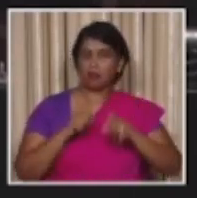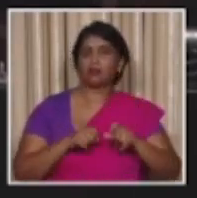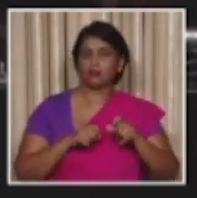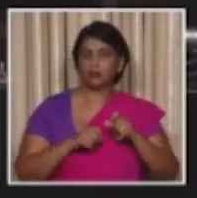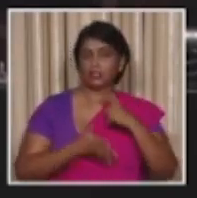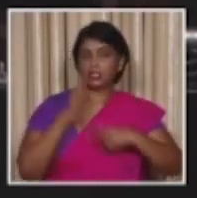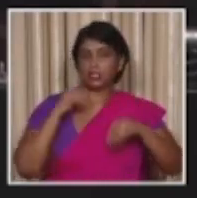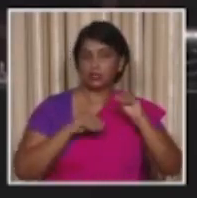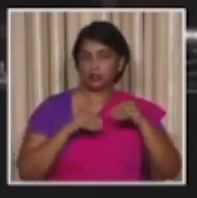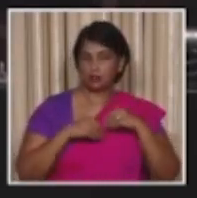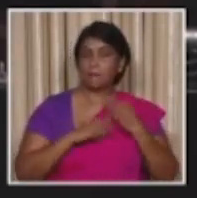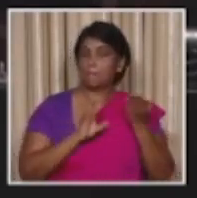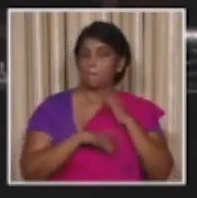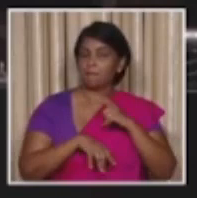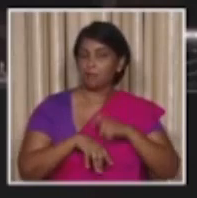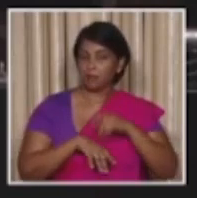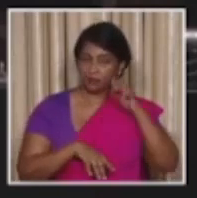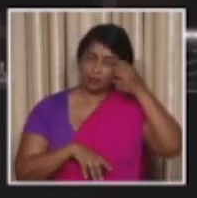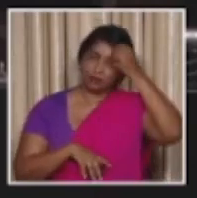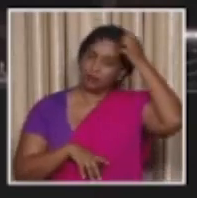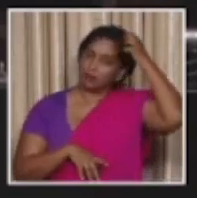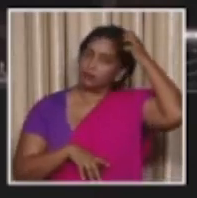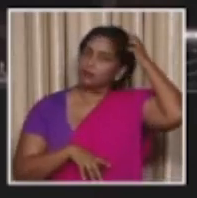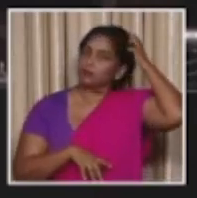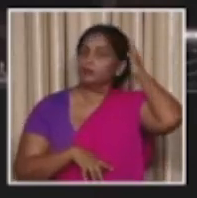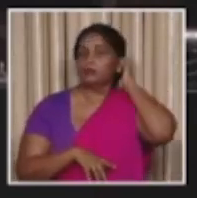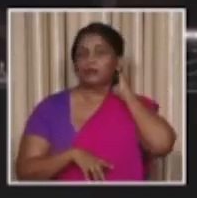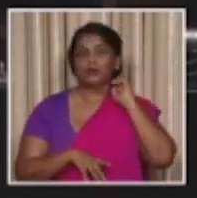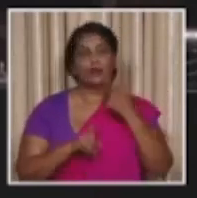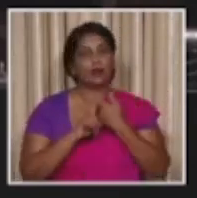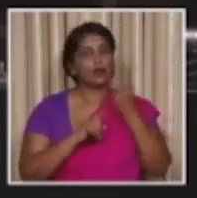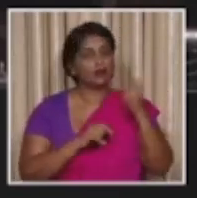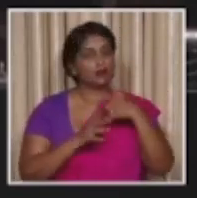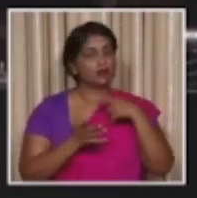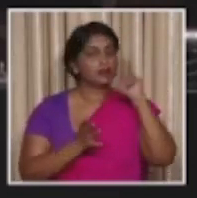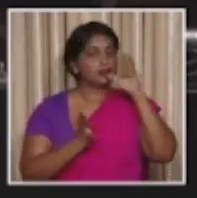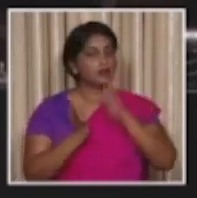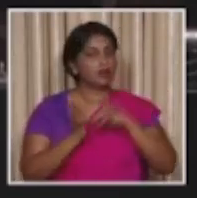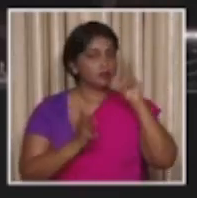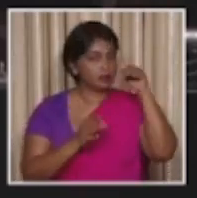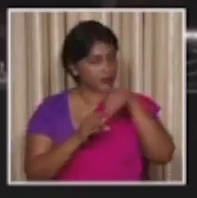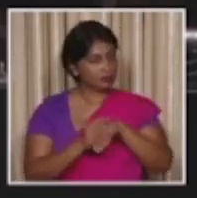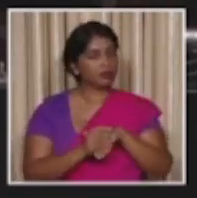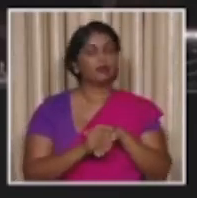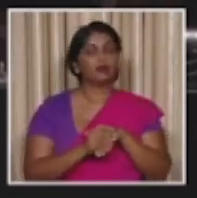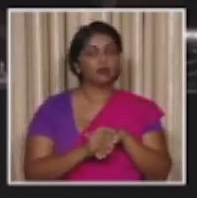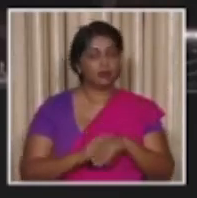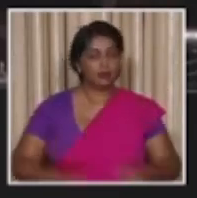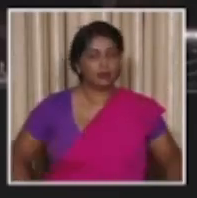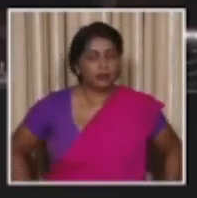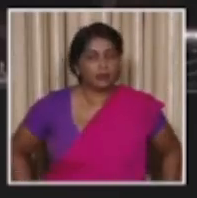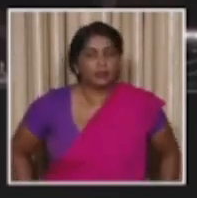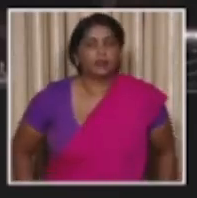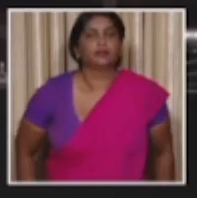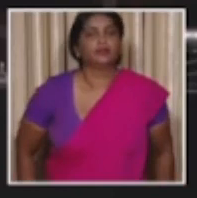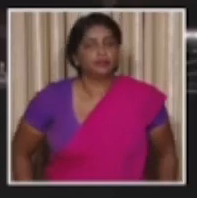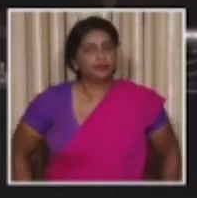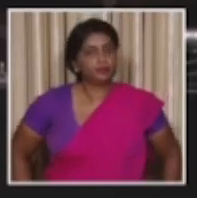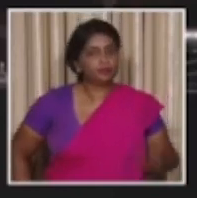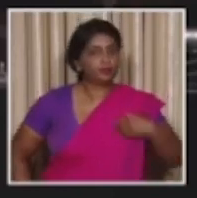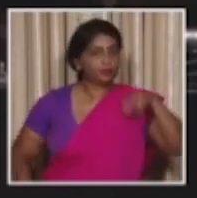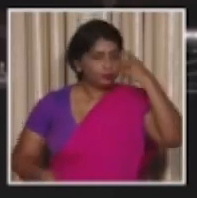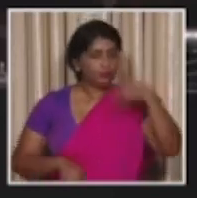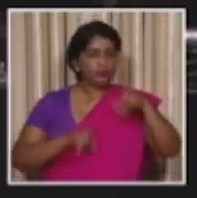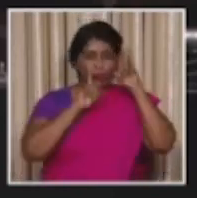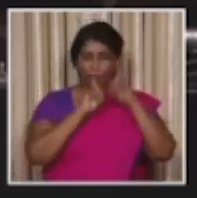දුන්නා. ඒ පෞගිය කාලේ මේ කඩුවෙල මහනගර සභාව තුළ අපි දැක්කා මේ